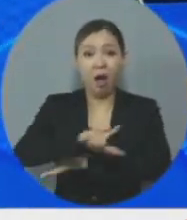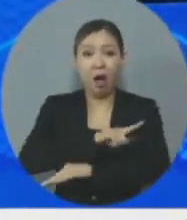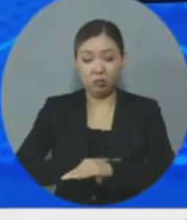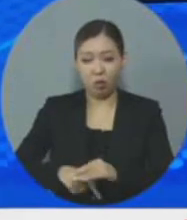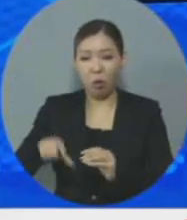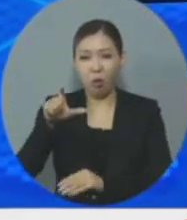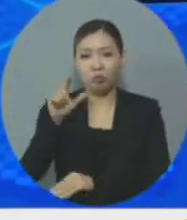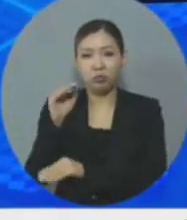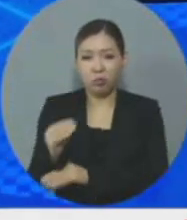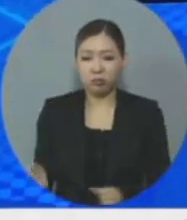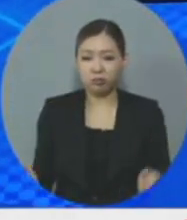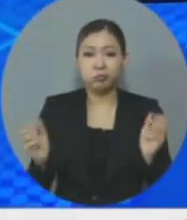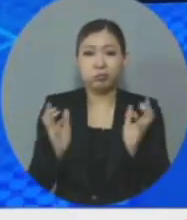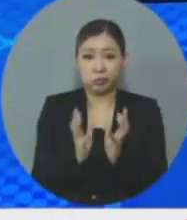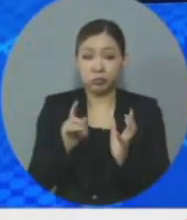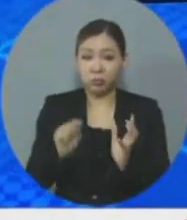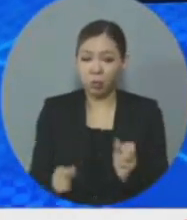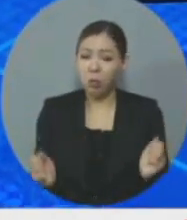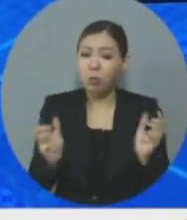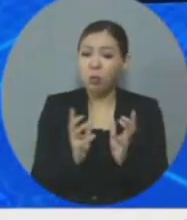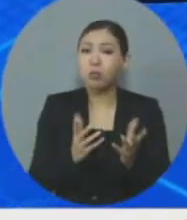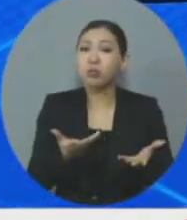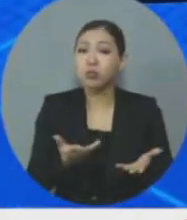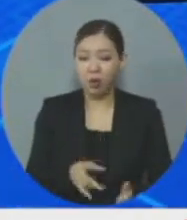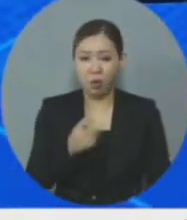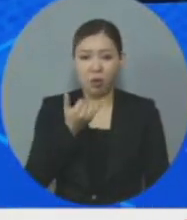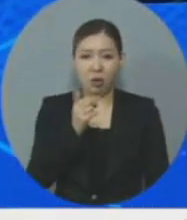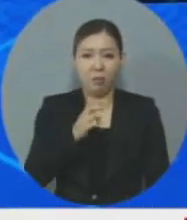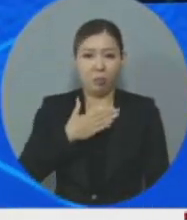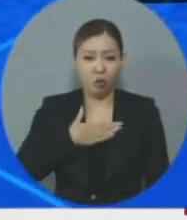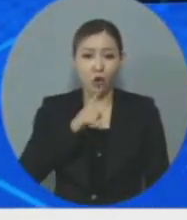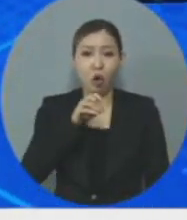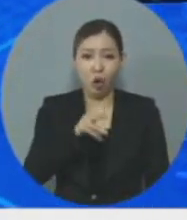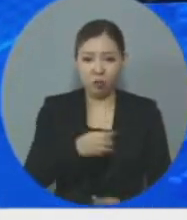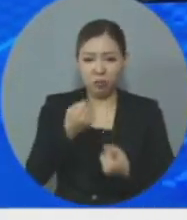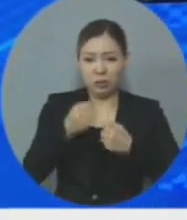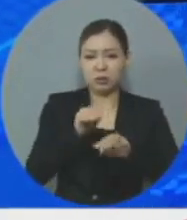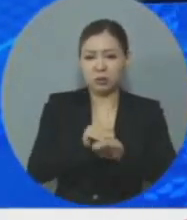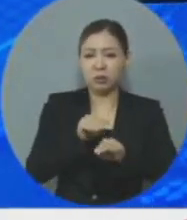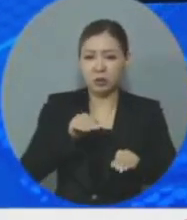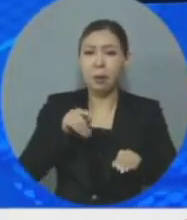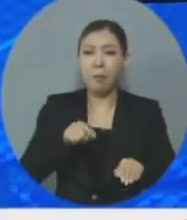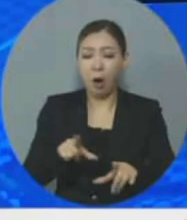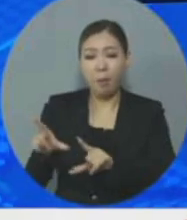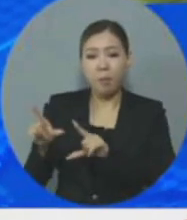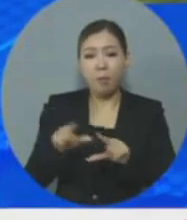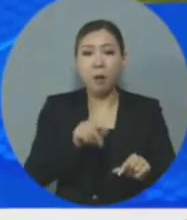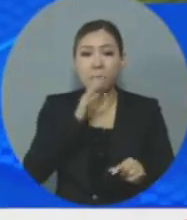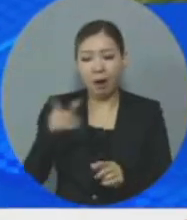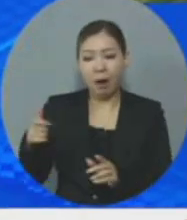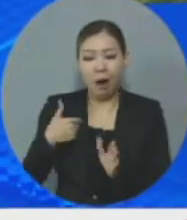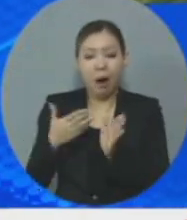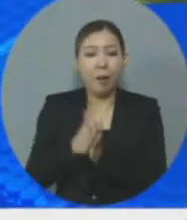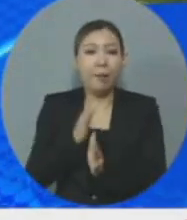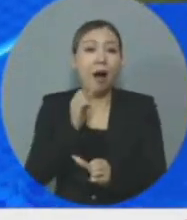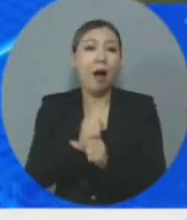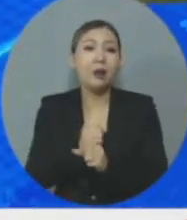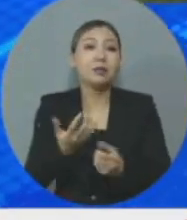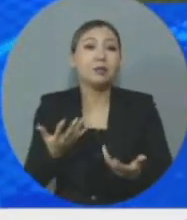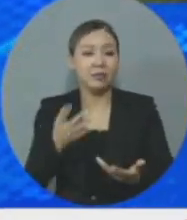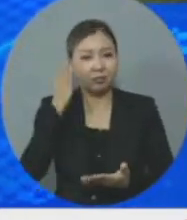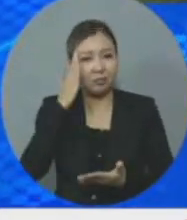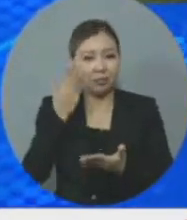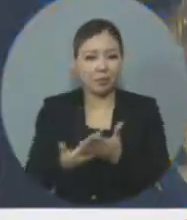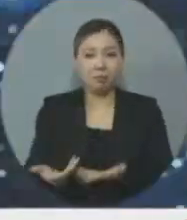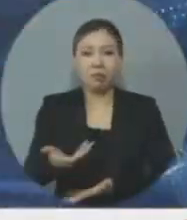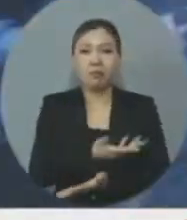төлөөлөгчдтэй уулзлаа. Уулзалтаар нийслэлийн автоцамын төвжрлийг бууруулахад хамтран ажиллах асуудлаар санал солилцсон байна.